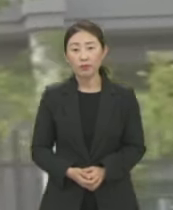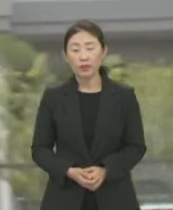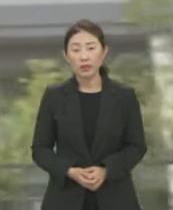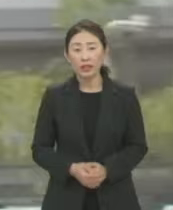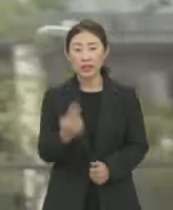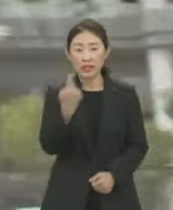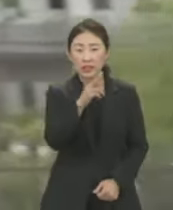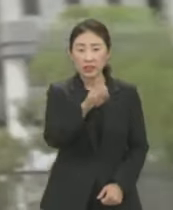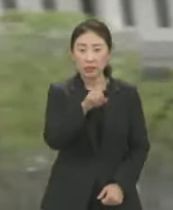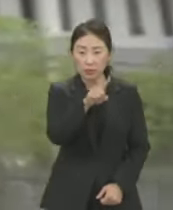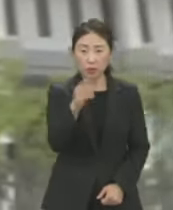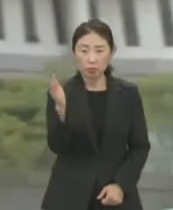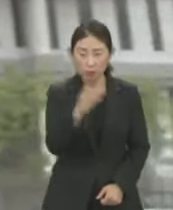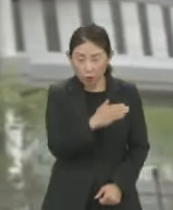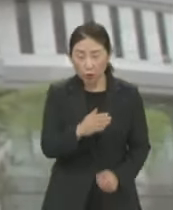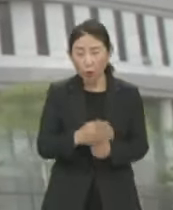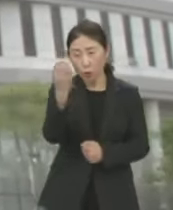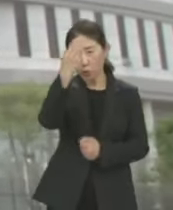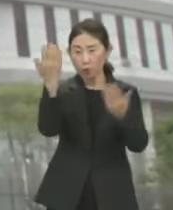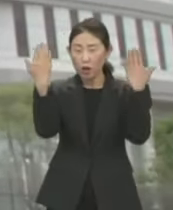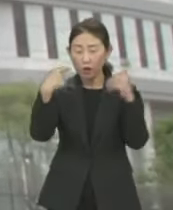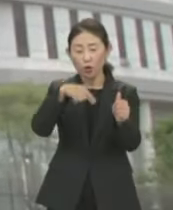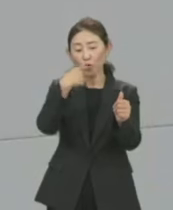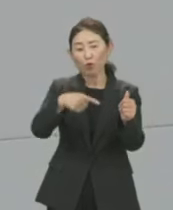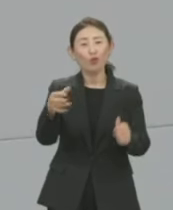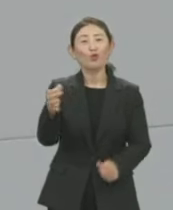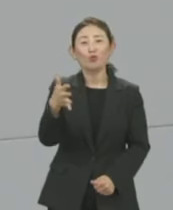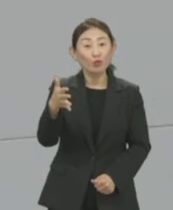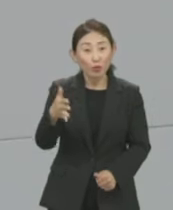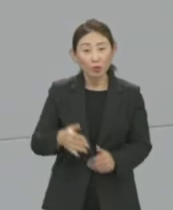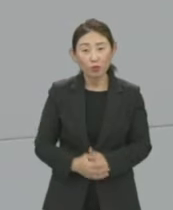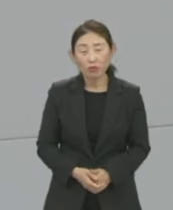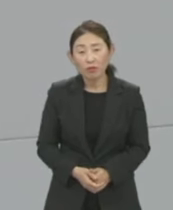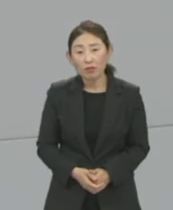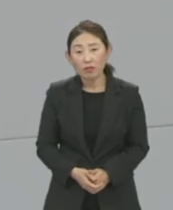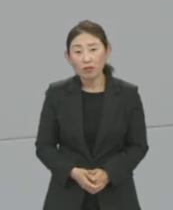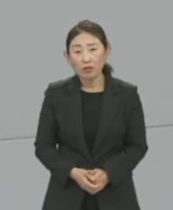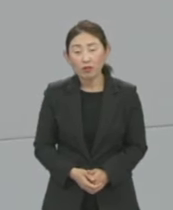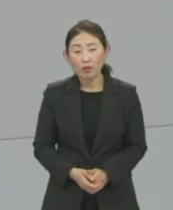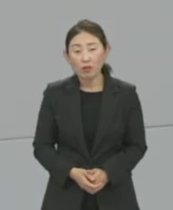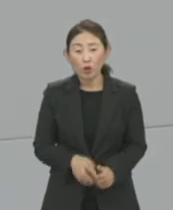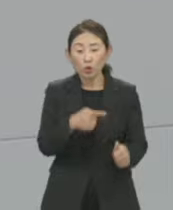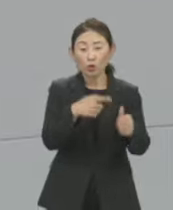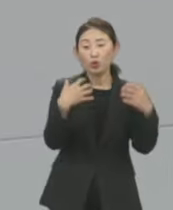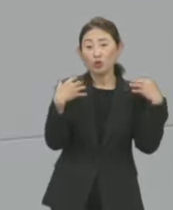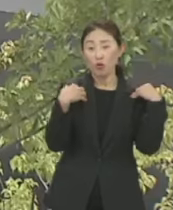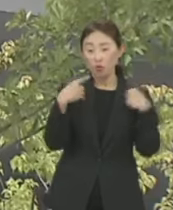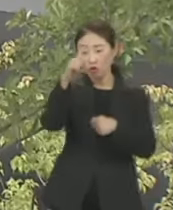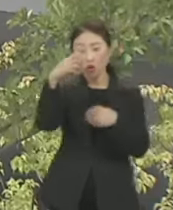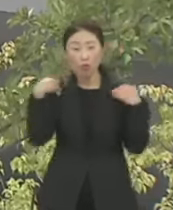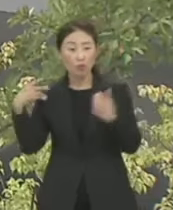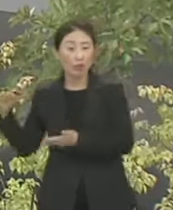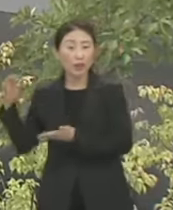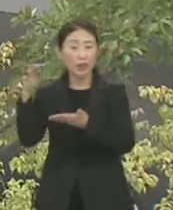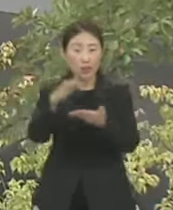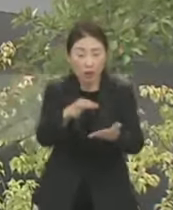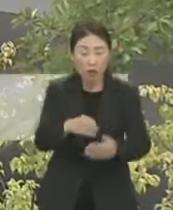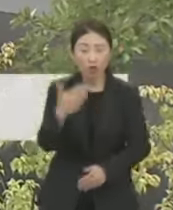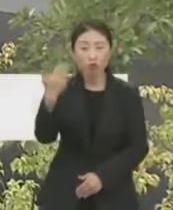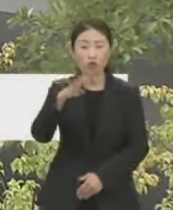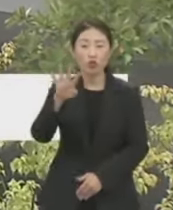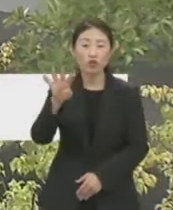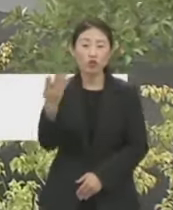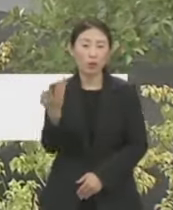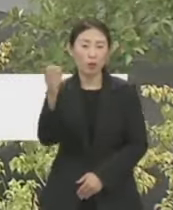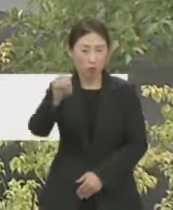지난 2021년부터 전면 시행된 고등학교 무상교육. 이 사업을 위해 시도교육청에 정부가 준 예산은 올해